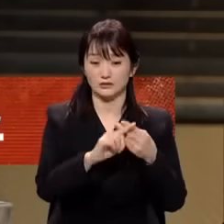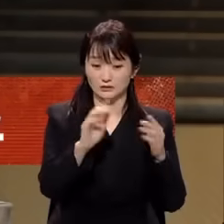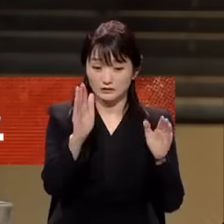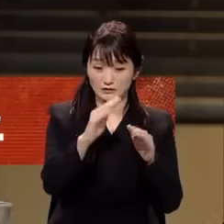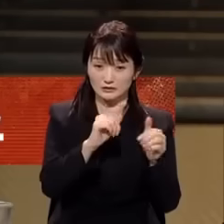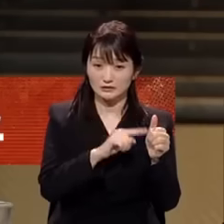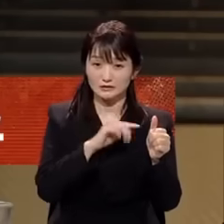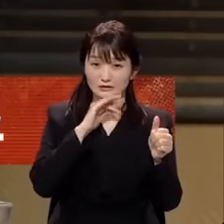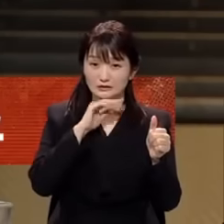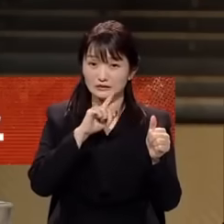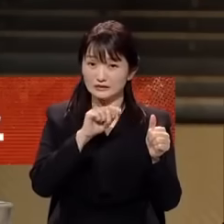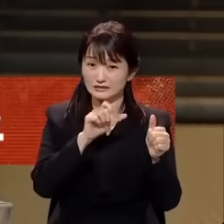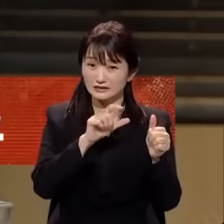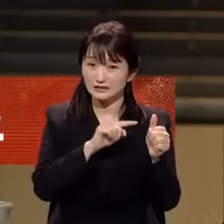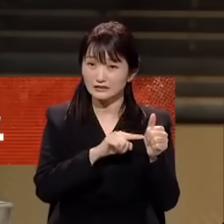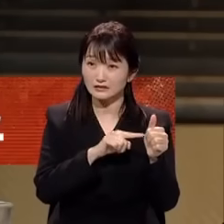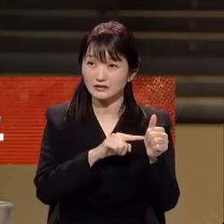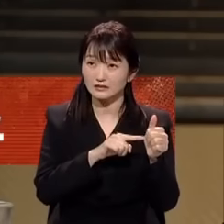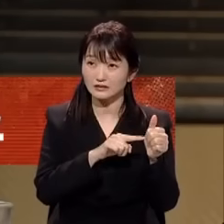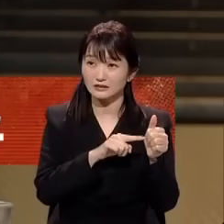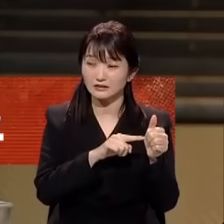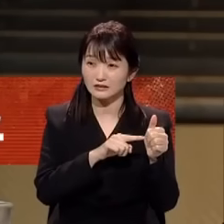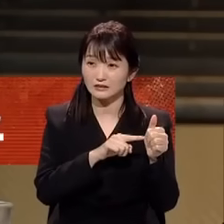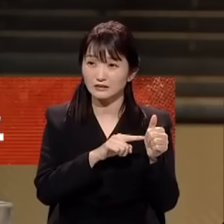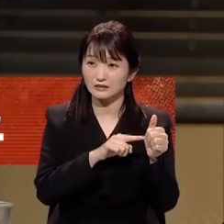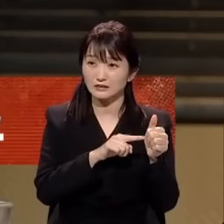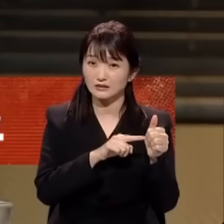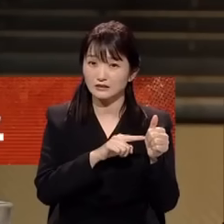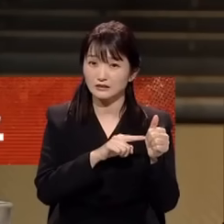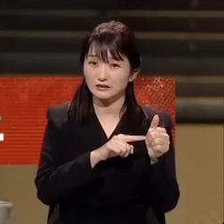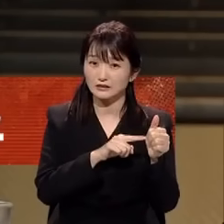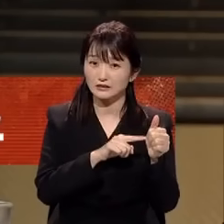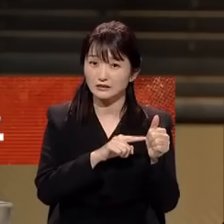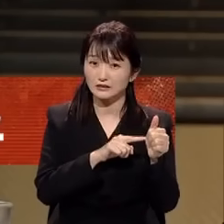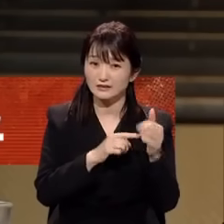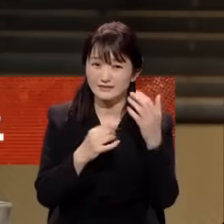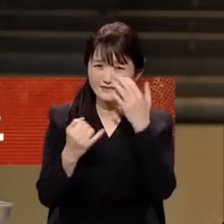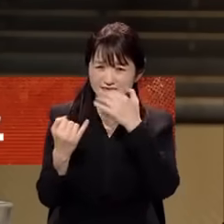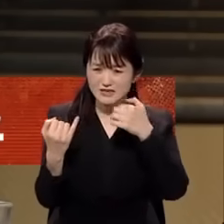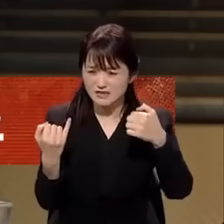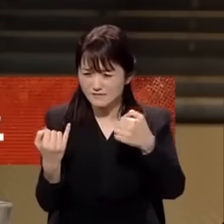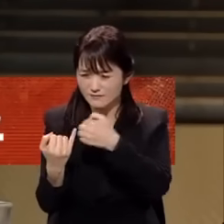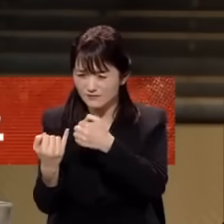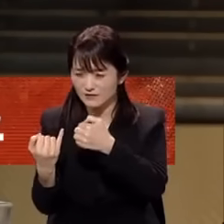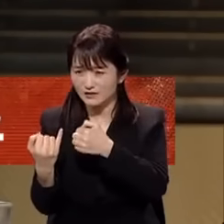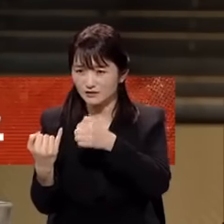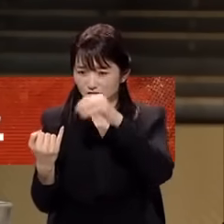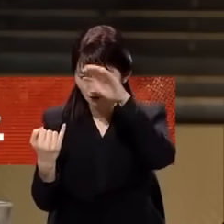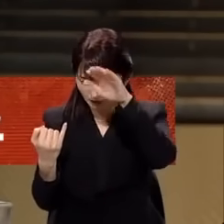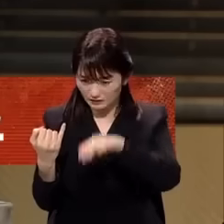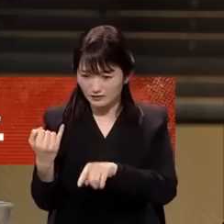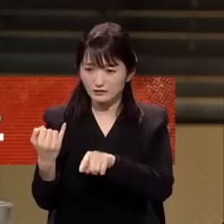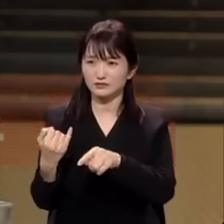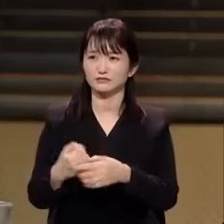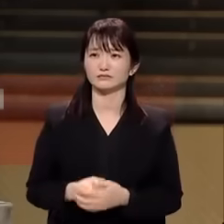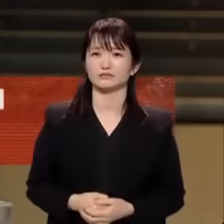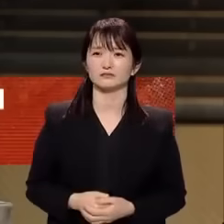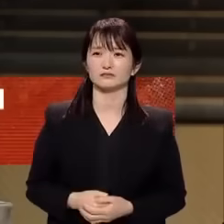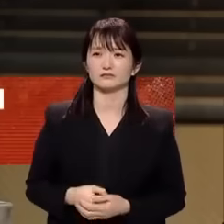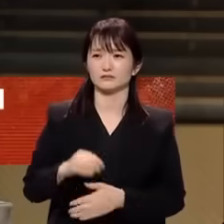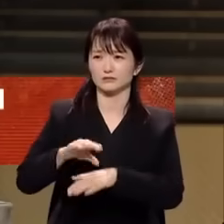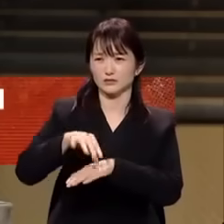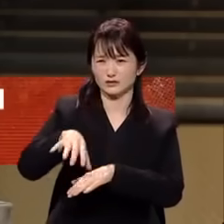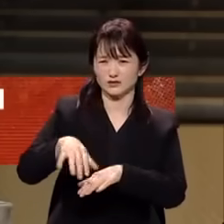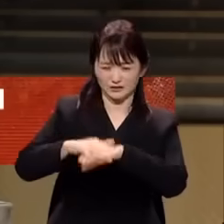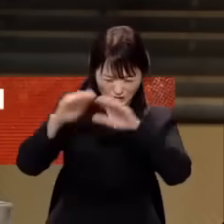친구가 15살이라는 애가 했던 그 범행의 전체 과정 저희가 방송에서 그 범죄 내용을 정확하게 다 설명을 못